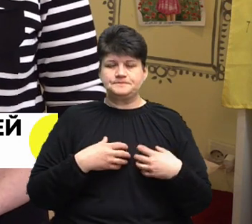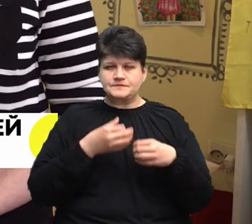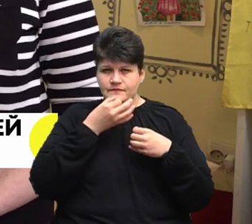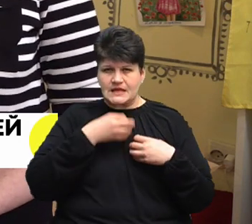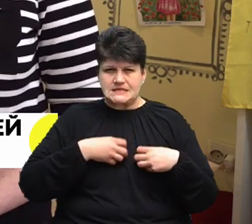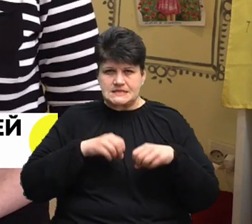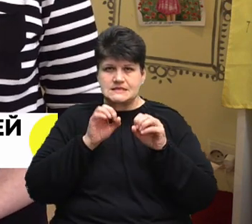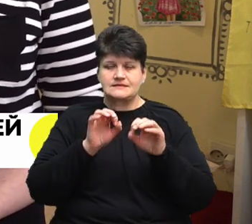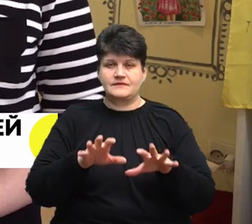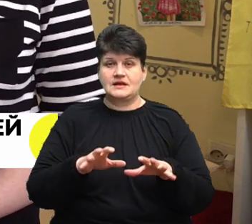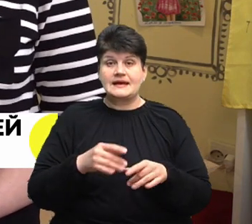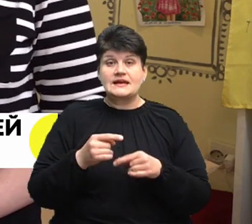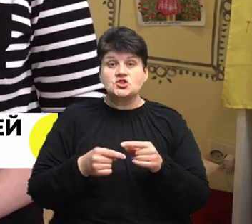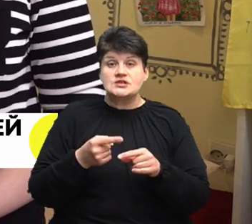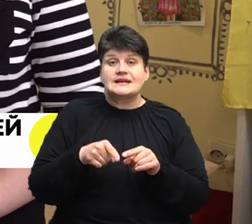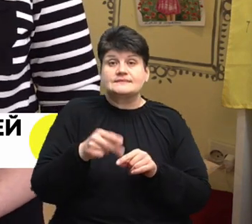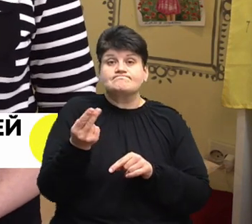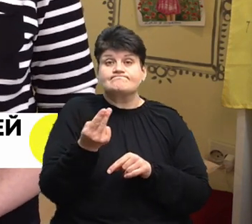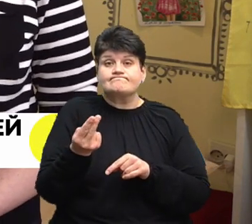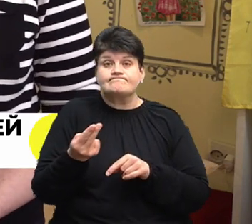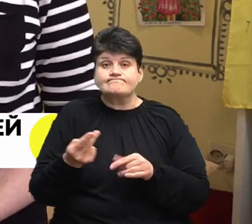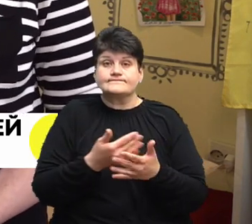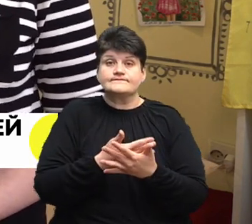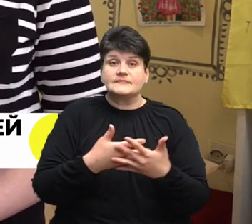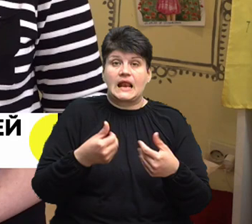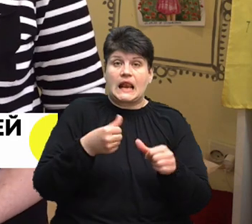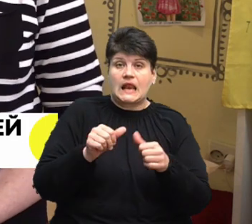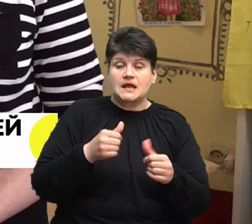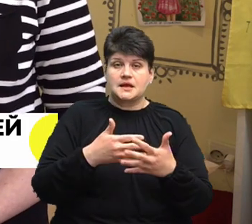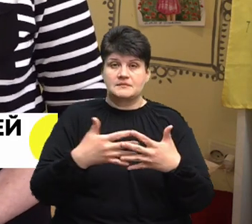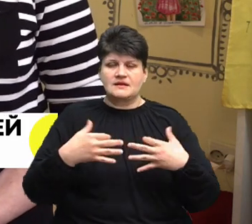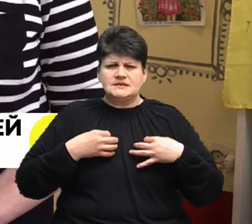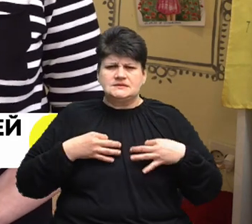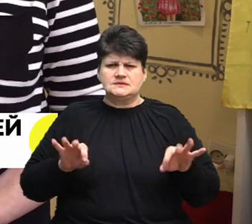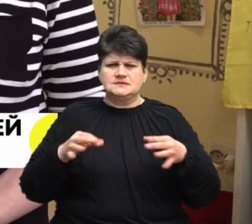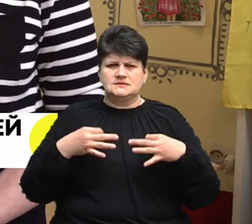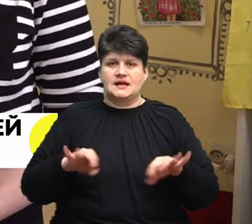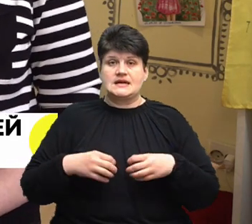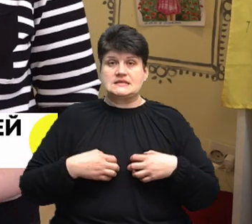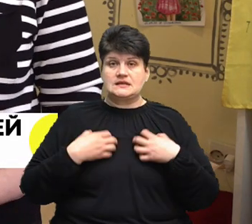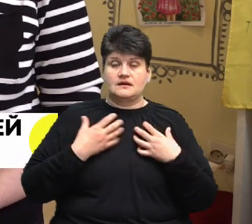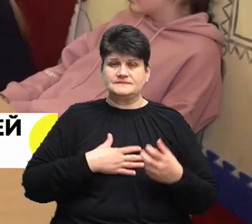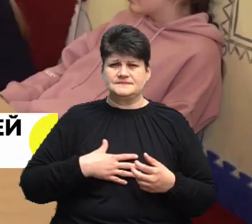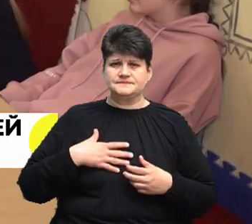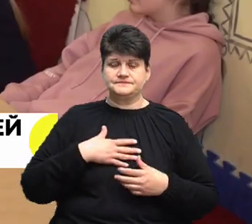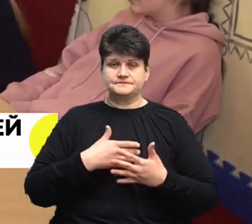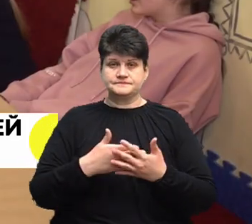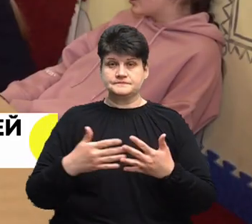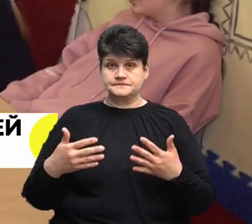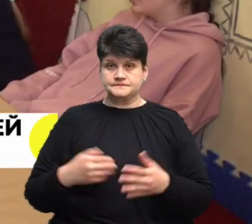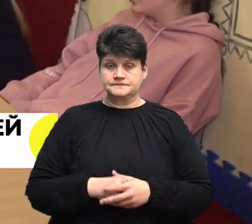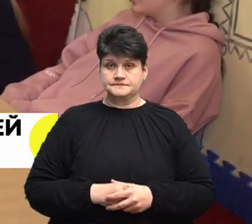І через промальовування, через ліплення дитина вивільняє свої страхи, тривоги, різні переживання.